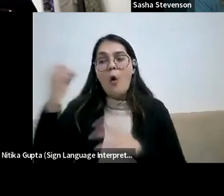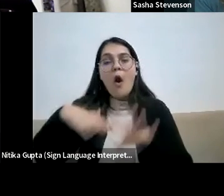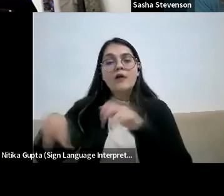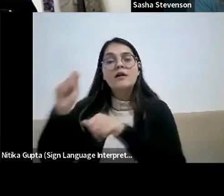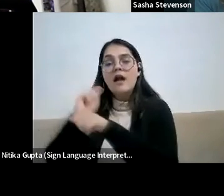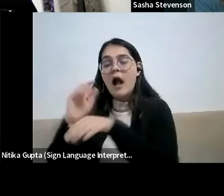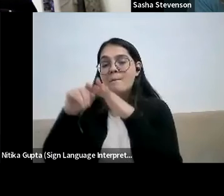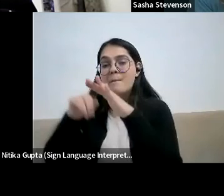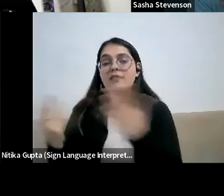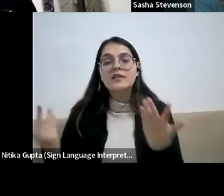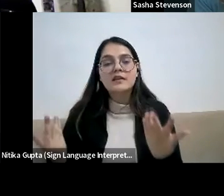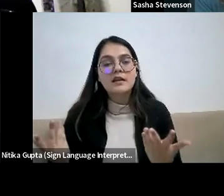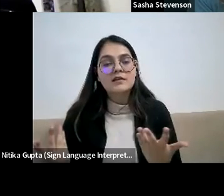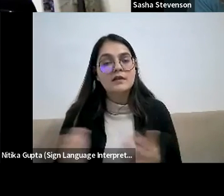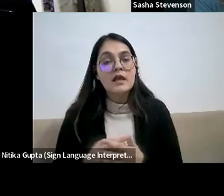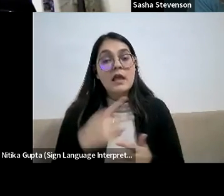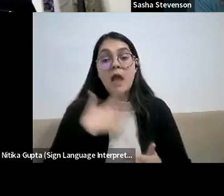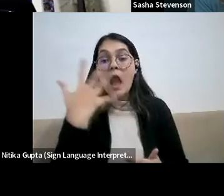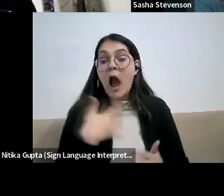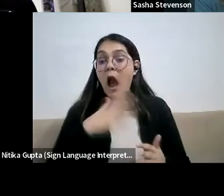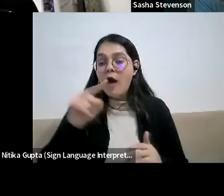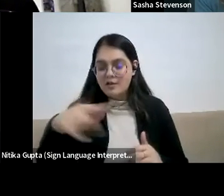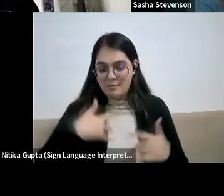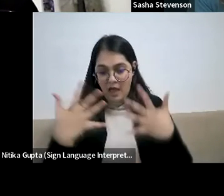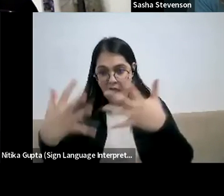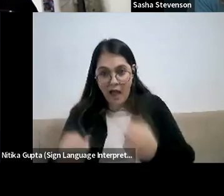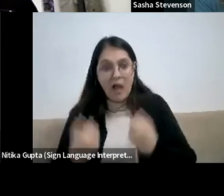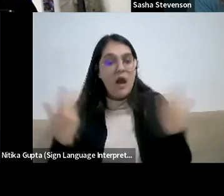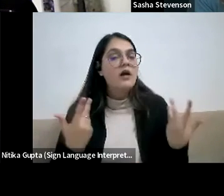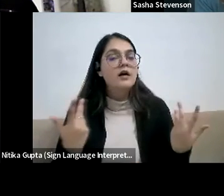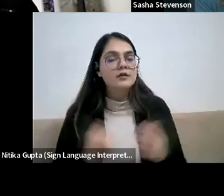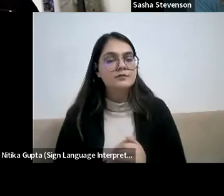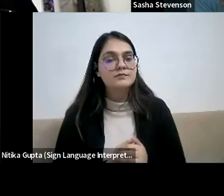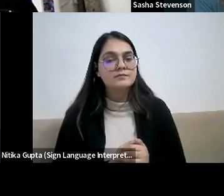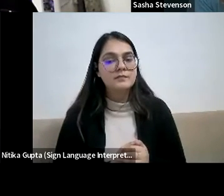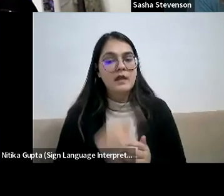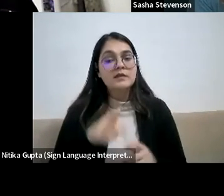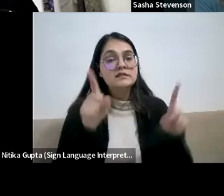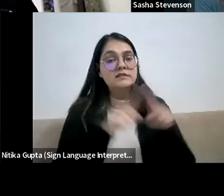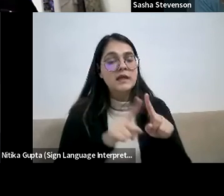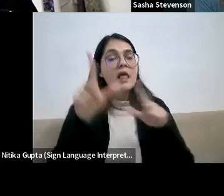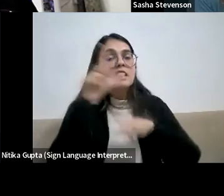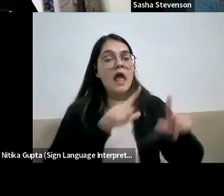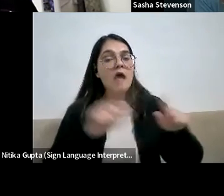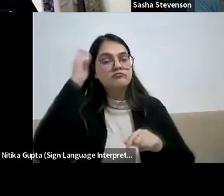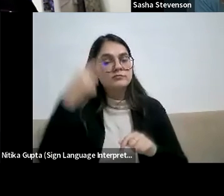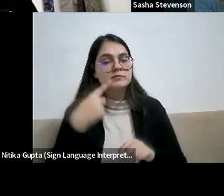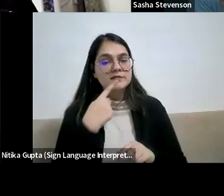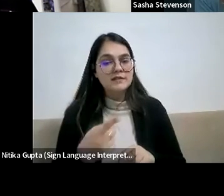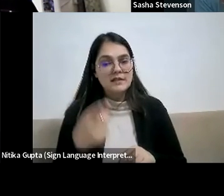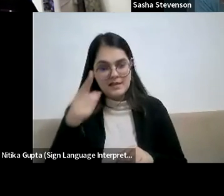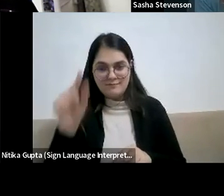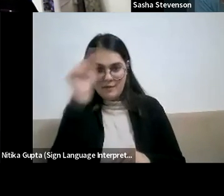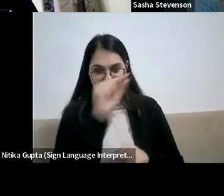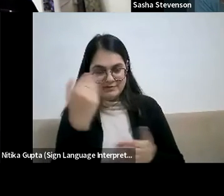हैं। So ये हम कैसे अचीव करें? So just to say in English also, how do we ensure that the grant of